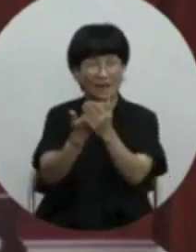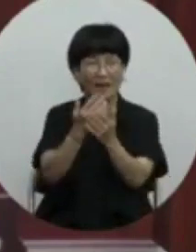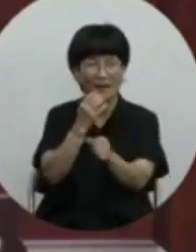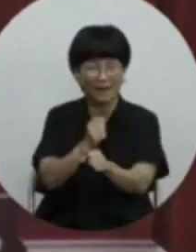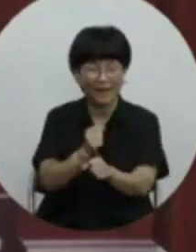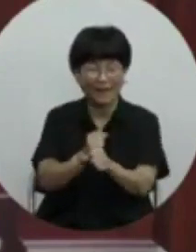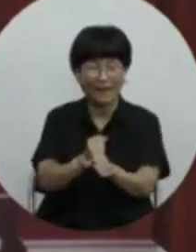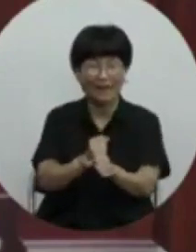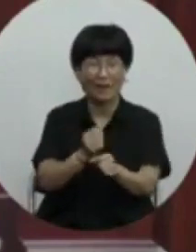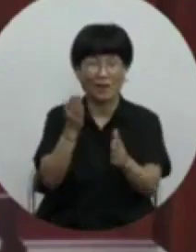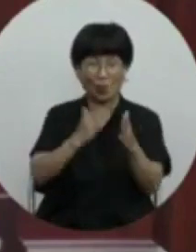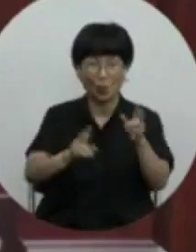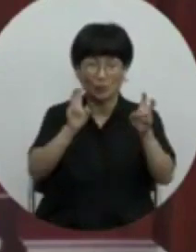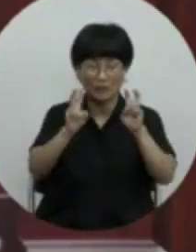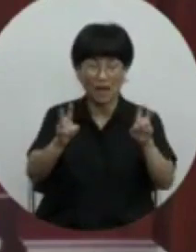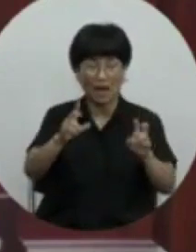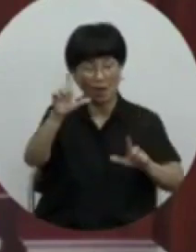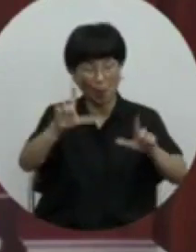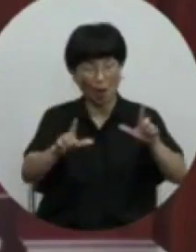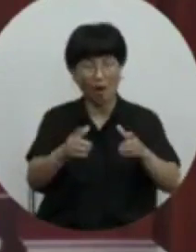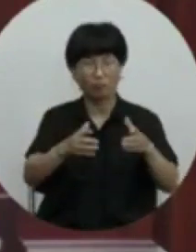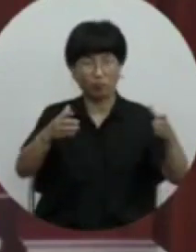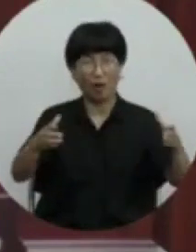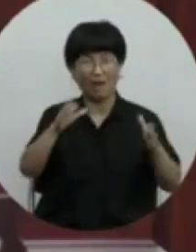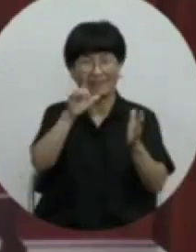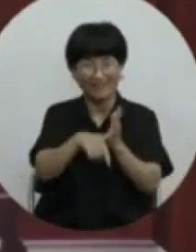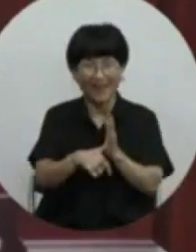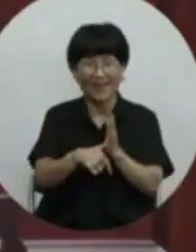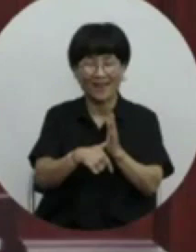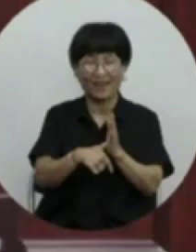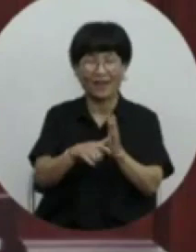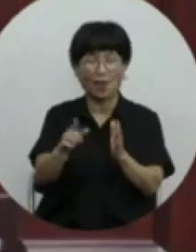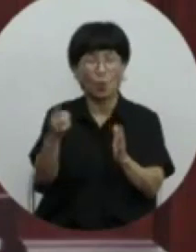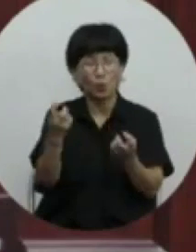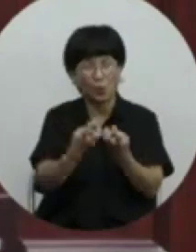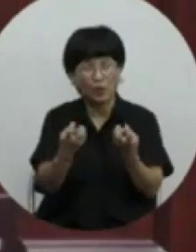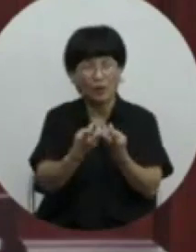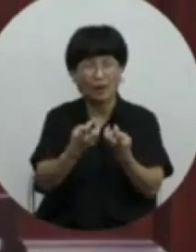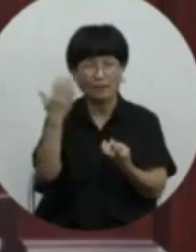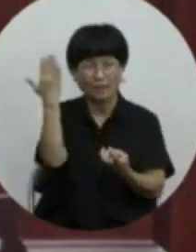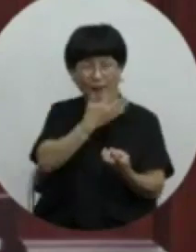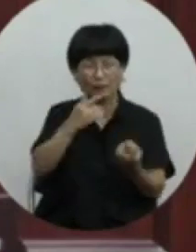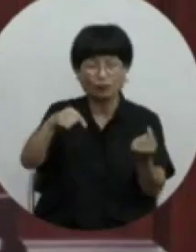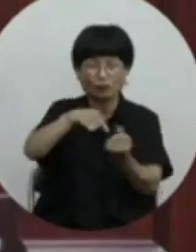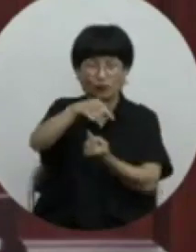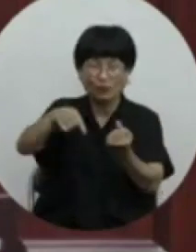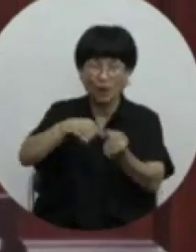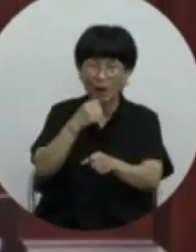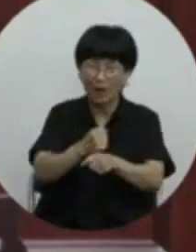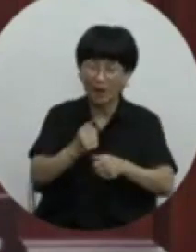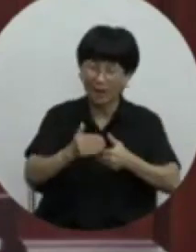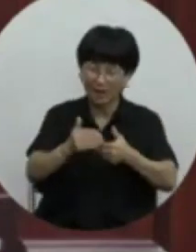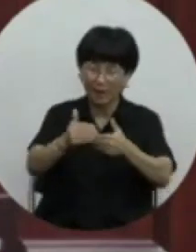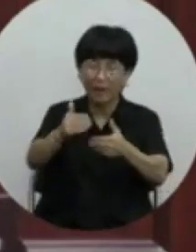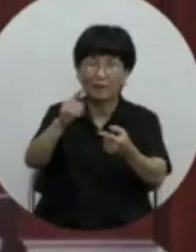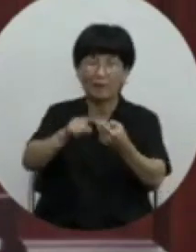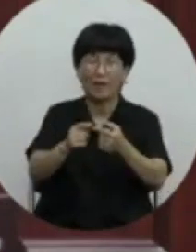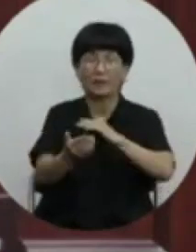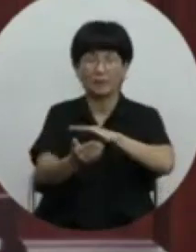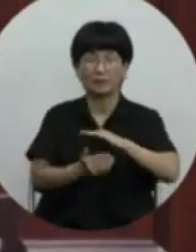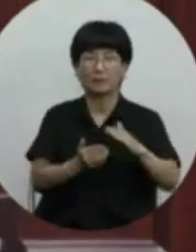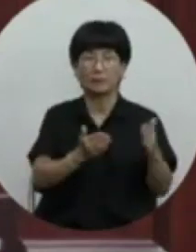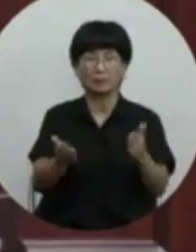공사의 구조가 비대해졌을 때 어떻게 공사의 운영을 투명하고 공정하고 잡음없이 해 나갈 것인가 하는 대책